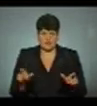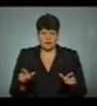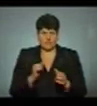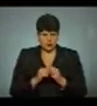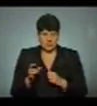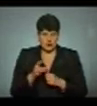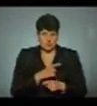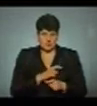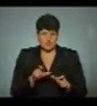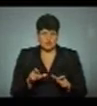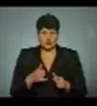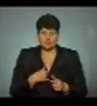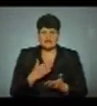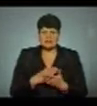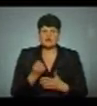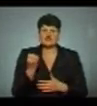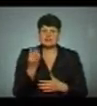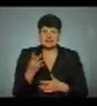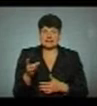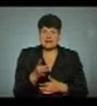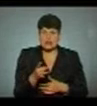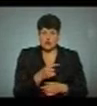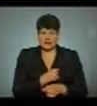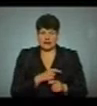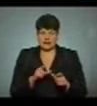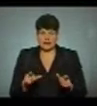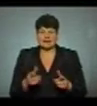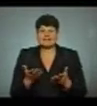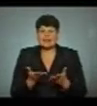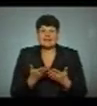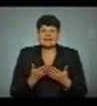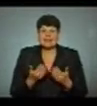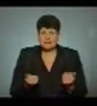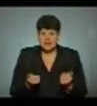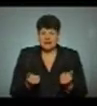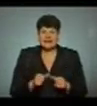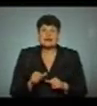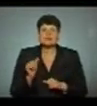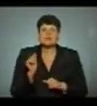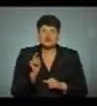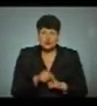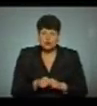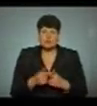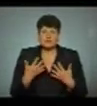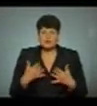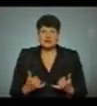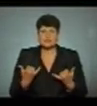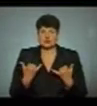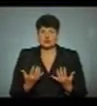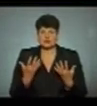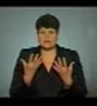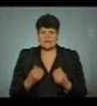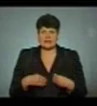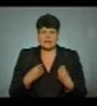районі лікарні? У нас є в 14 районних лікарнях такі відділення, в яких немає. І крім цього, ми також вже на сьогоднішній день я